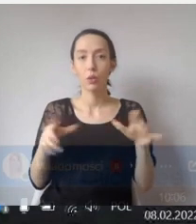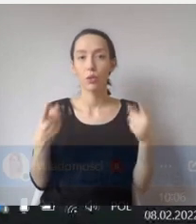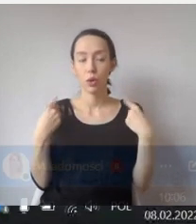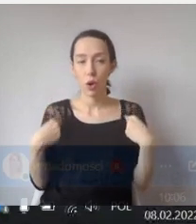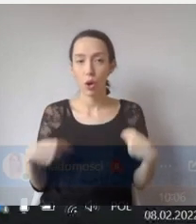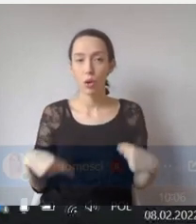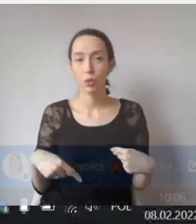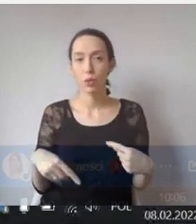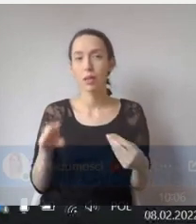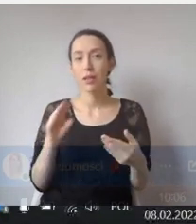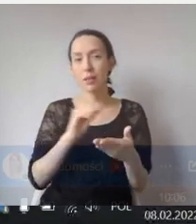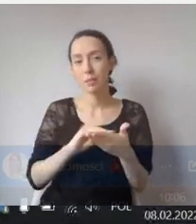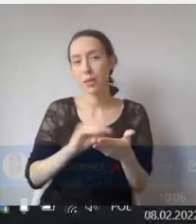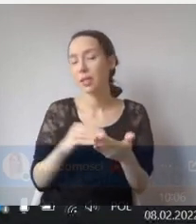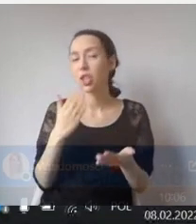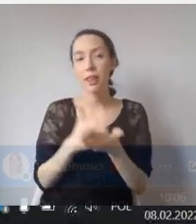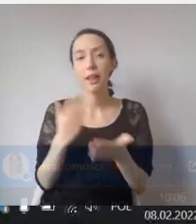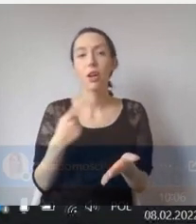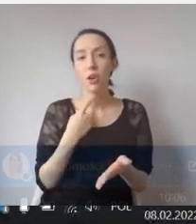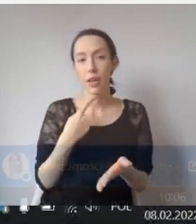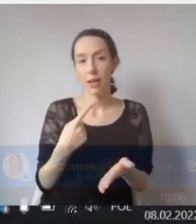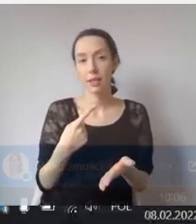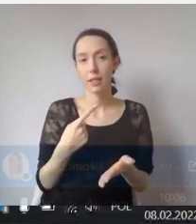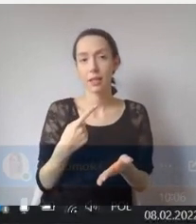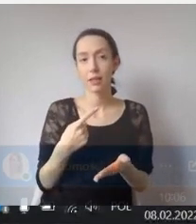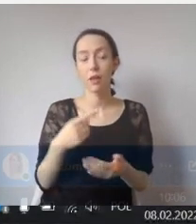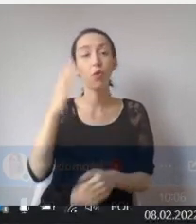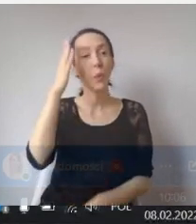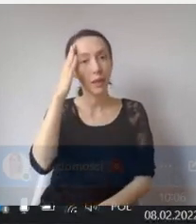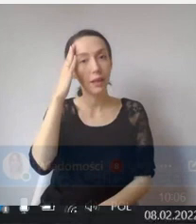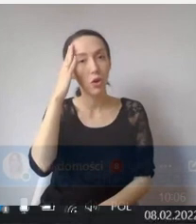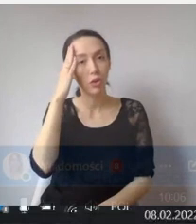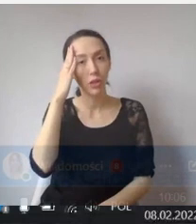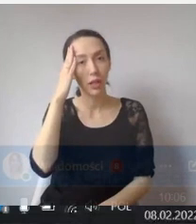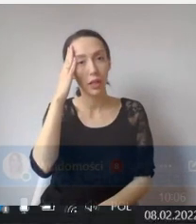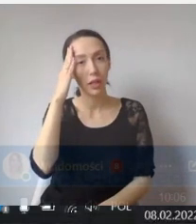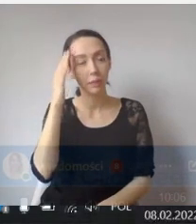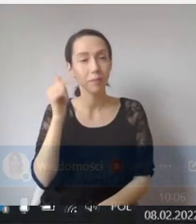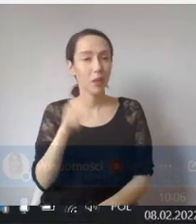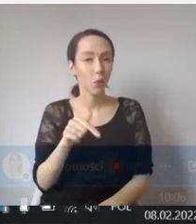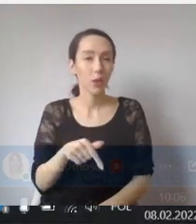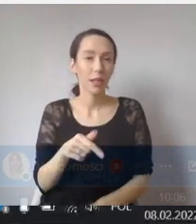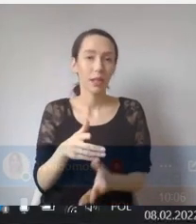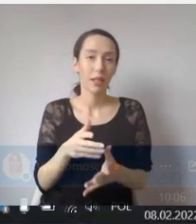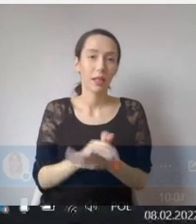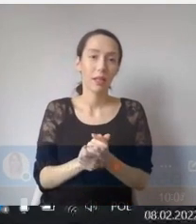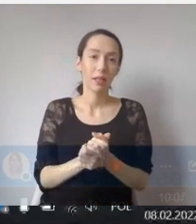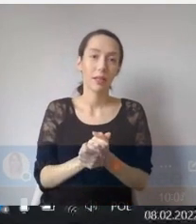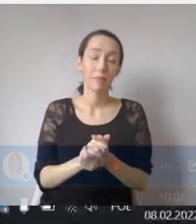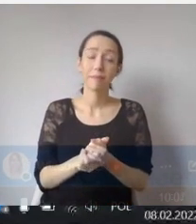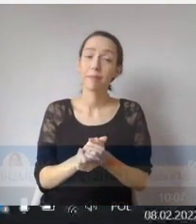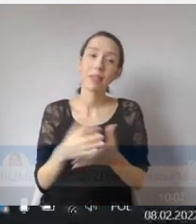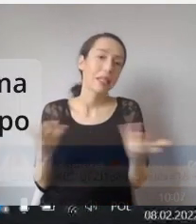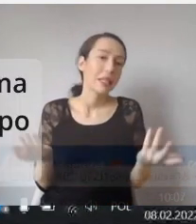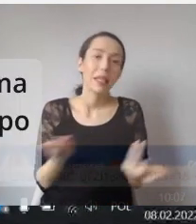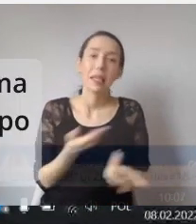daje informacje o znajomości języka w umiejętnościach, czyli tutaj. I generalnie nie ma sprawy, można to